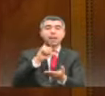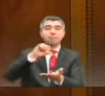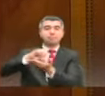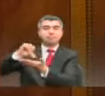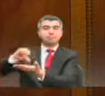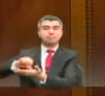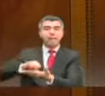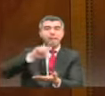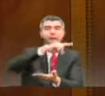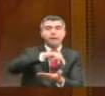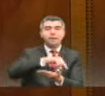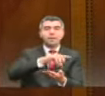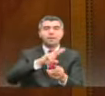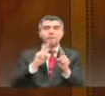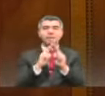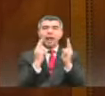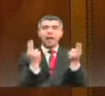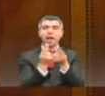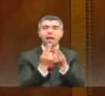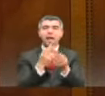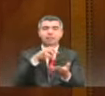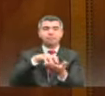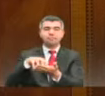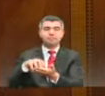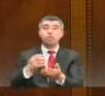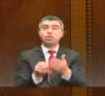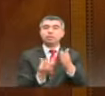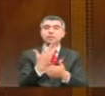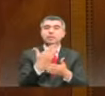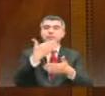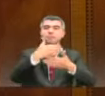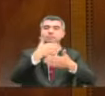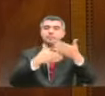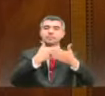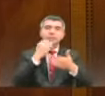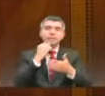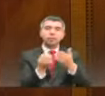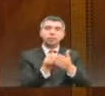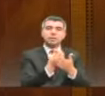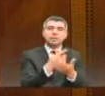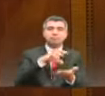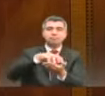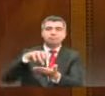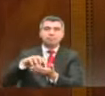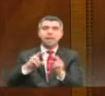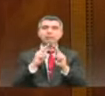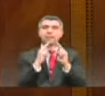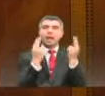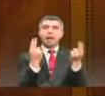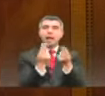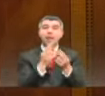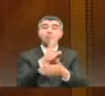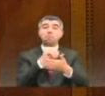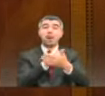تحديث وتجويد الخدمات القنصلية والاجتماعية لفائدة أفراد الجالية المغربية بالخارج وفق برنامج